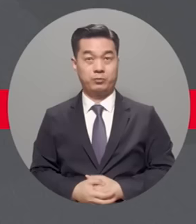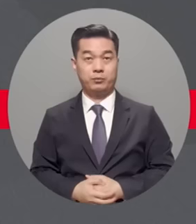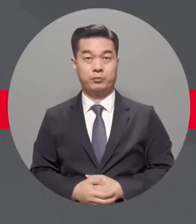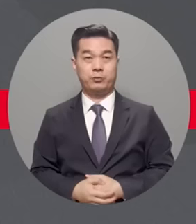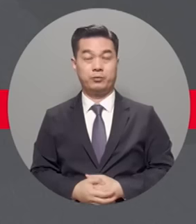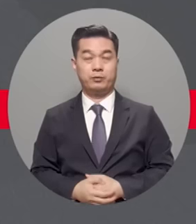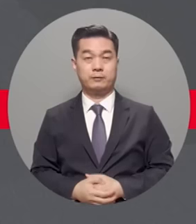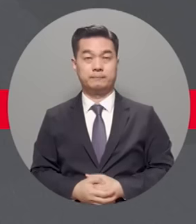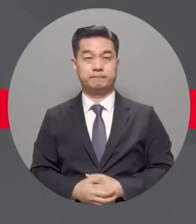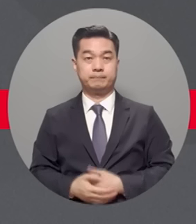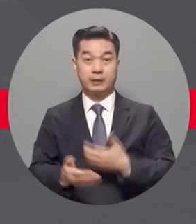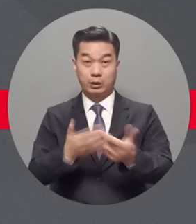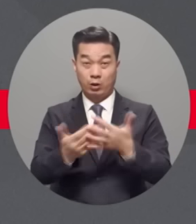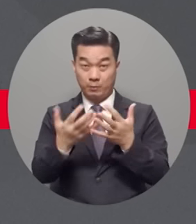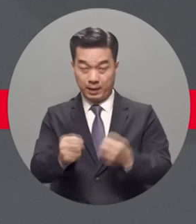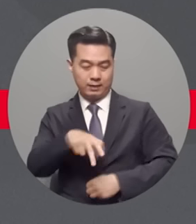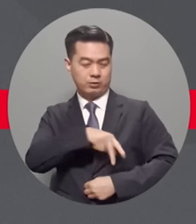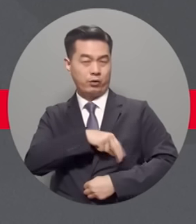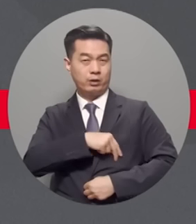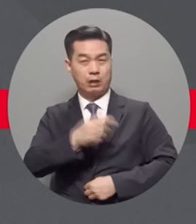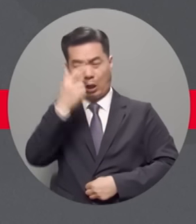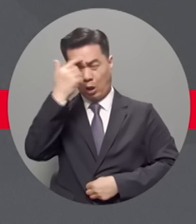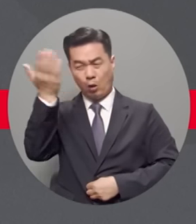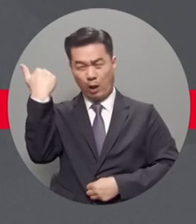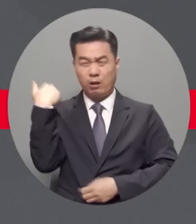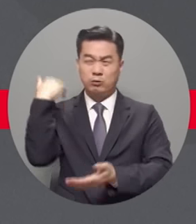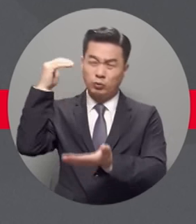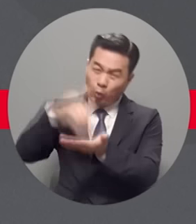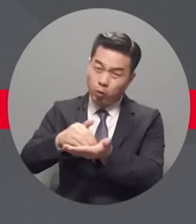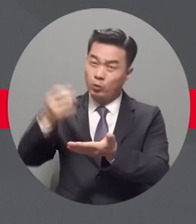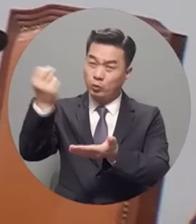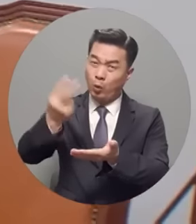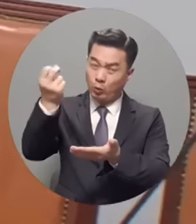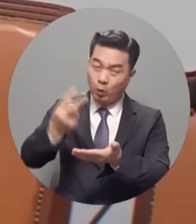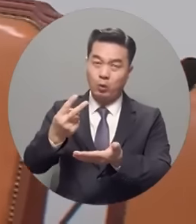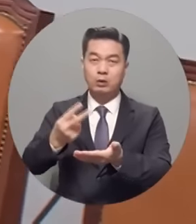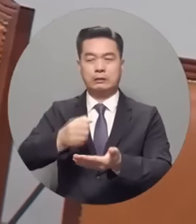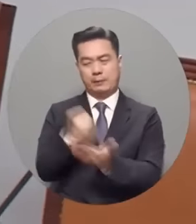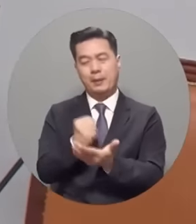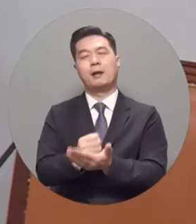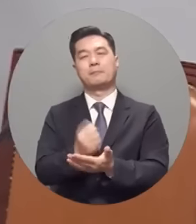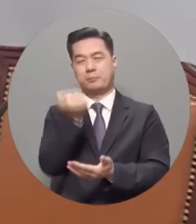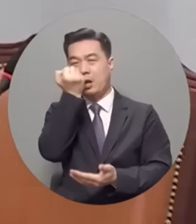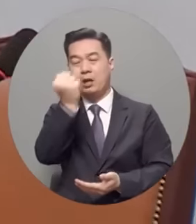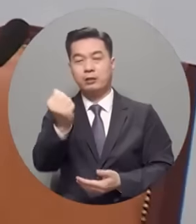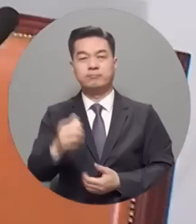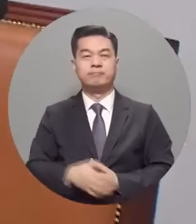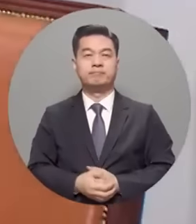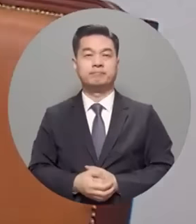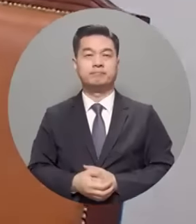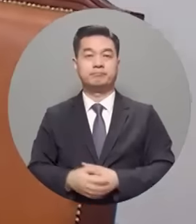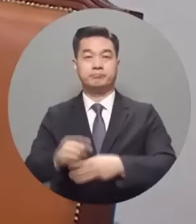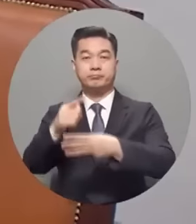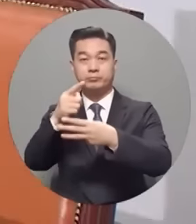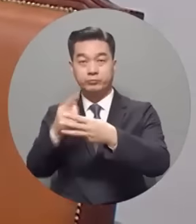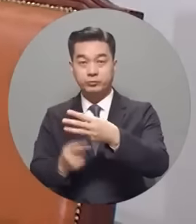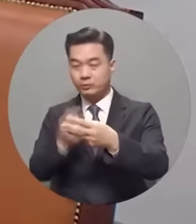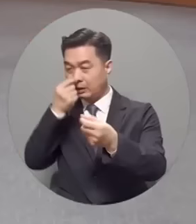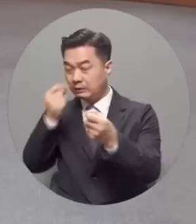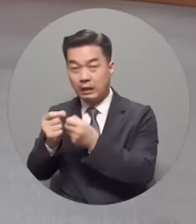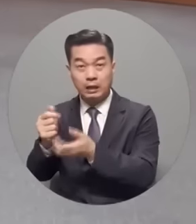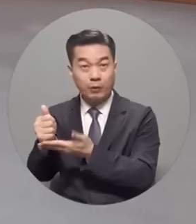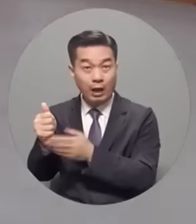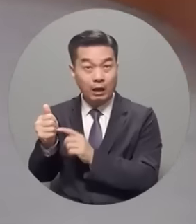의원은 과거로 회귀한다는 비판을 피할 수 없다고 지적했습니다. 윤핵관 중 윤핵관인 이 의원이